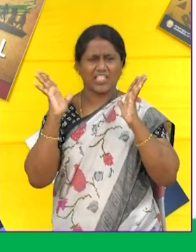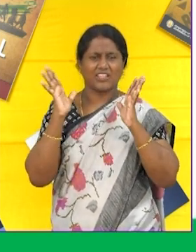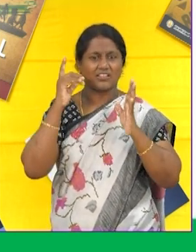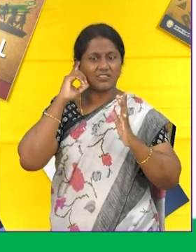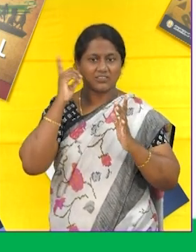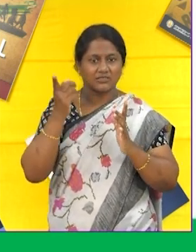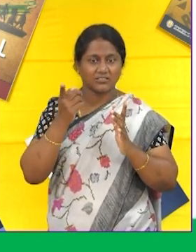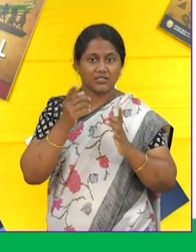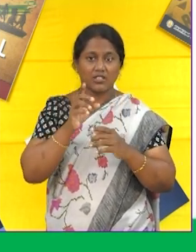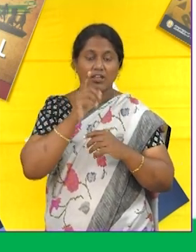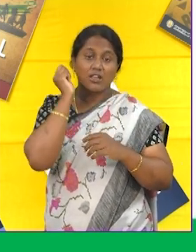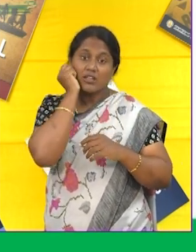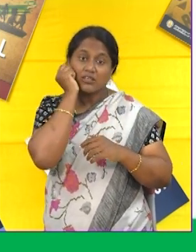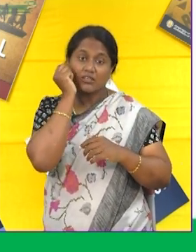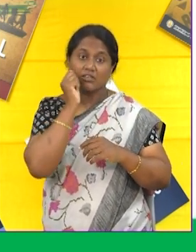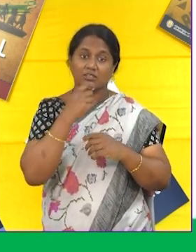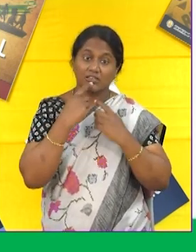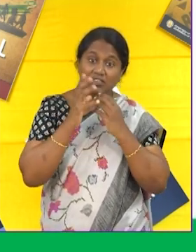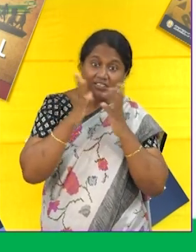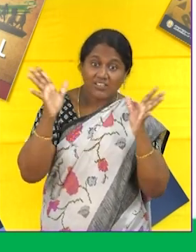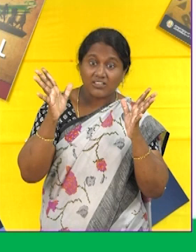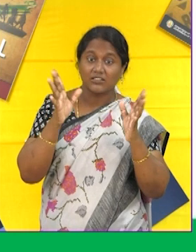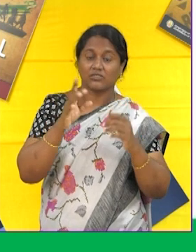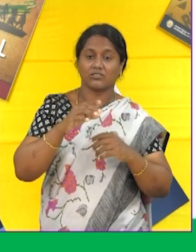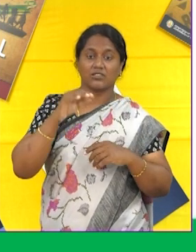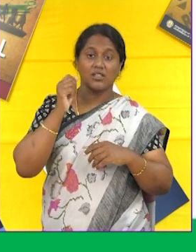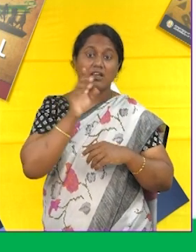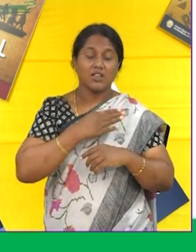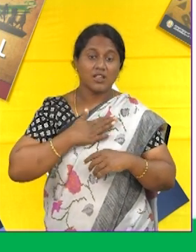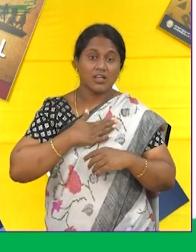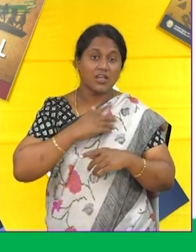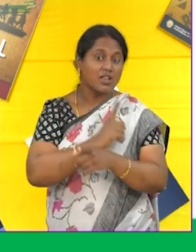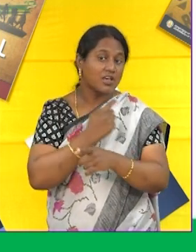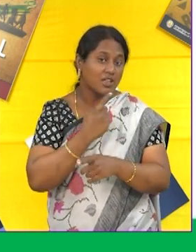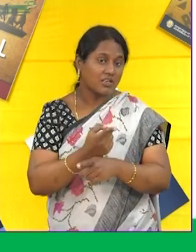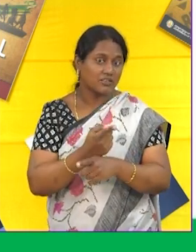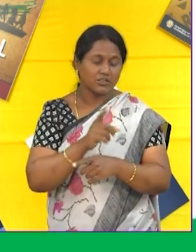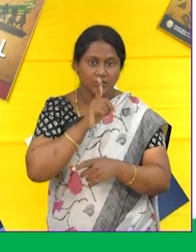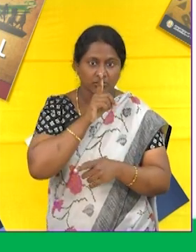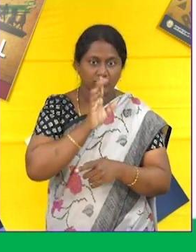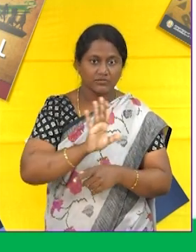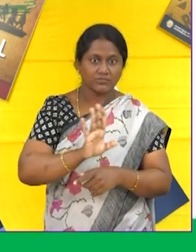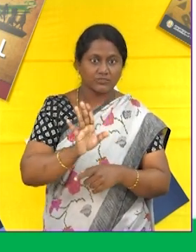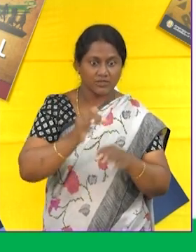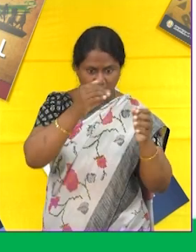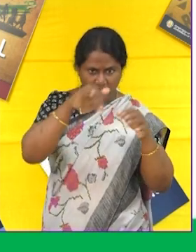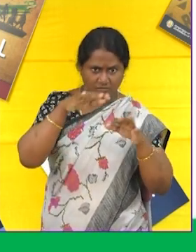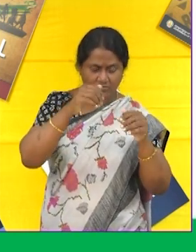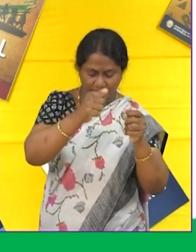downstairs. நான் அவங்கள மெதுவாக அப்படியே சவுண்டை பேசாதீங்க அப்படின்னு சொல்லி மெதுவாக அப்படியே டவுன்ஸ்டேர்ஸ்க்கு கூட்டிகிட்டு போக